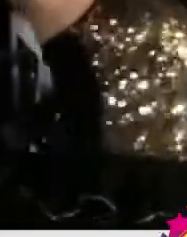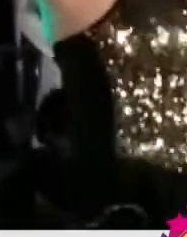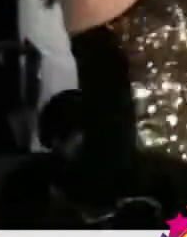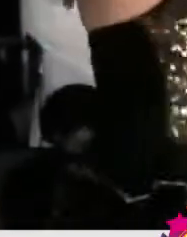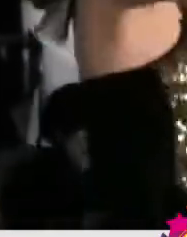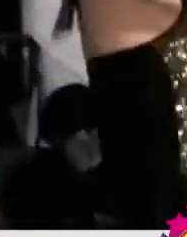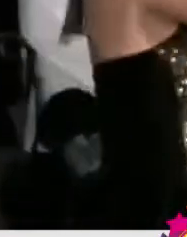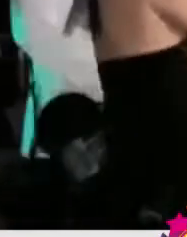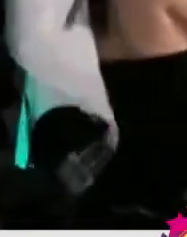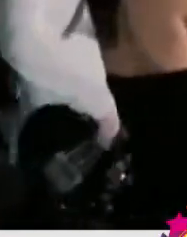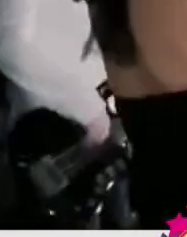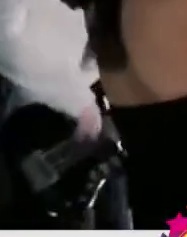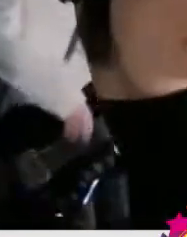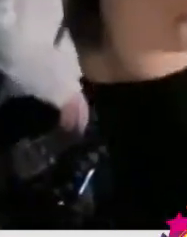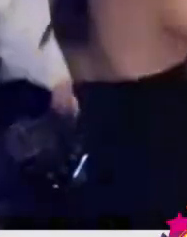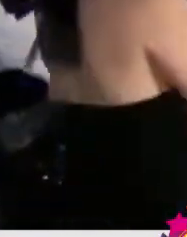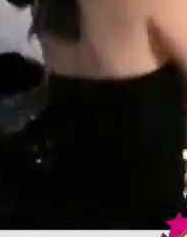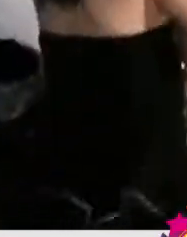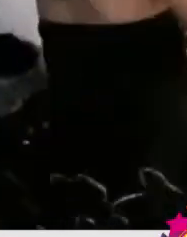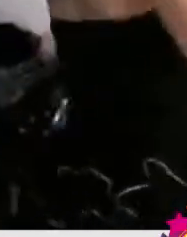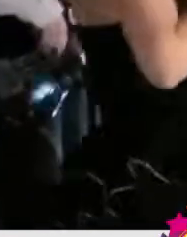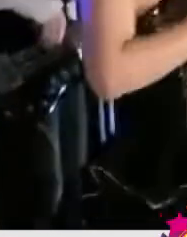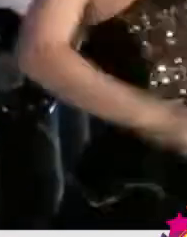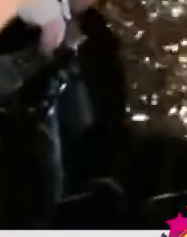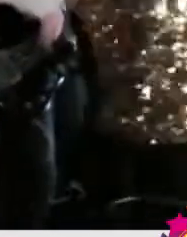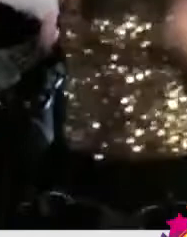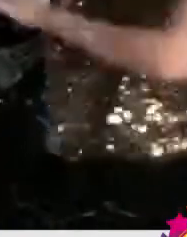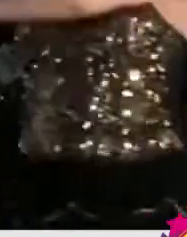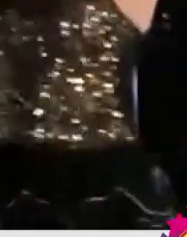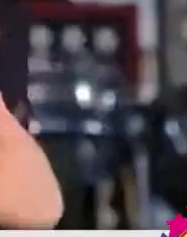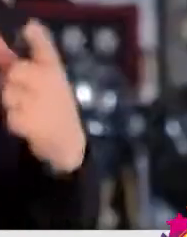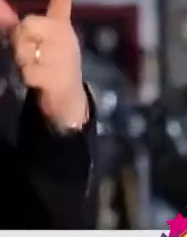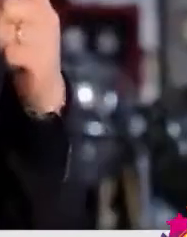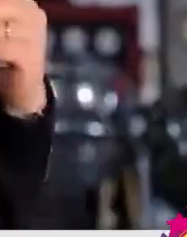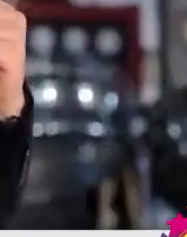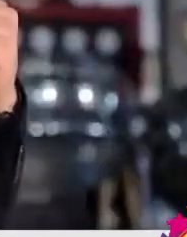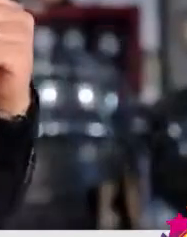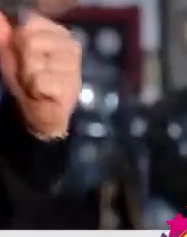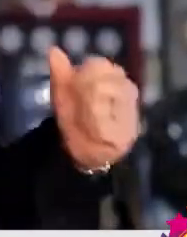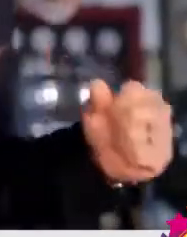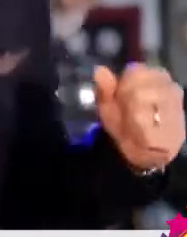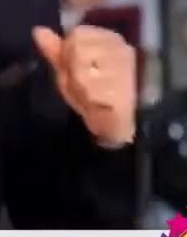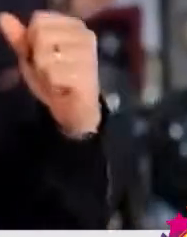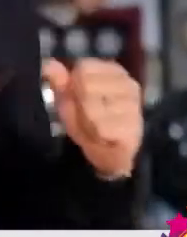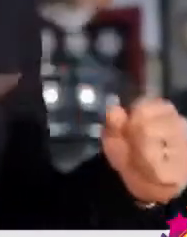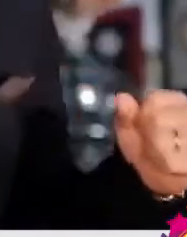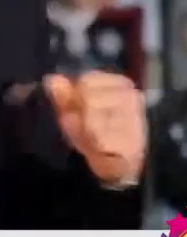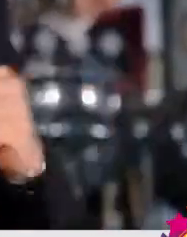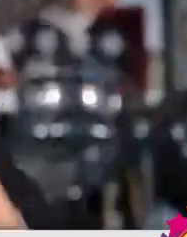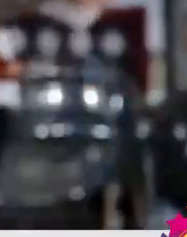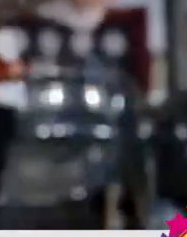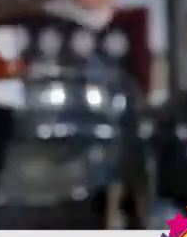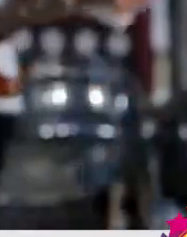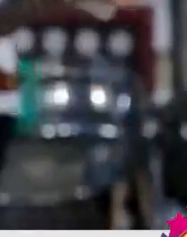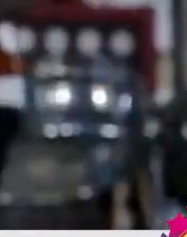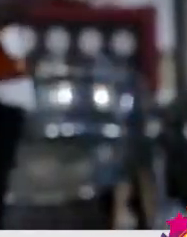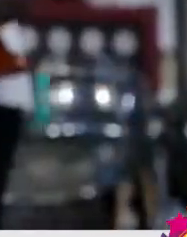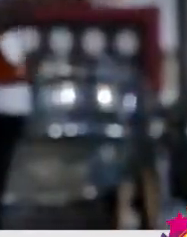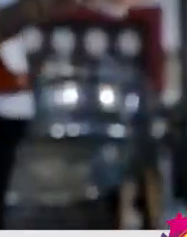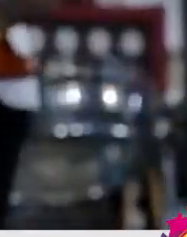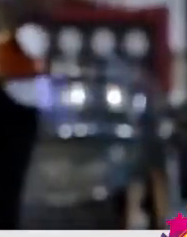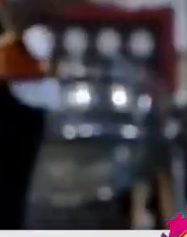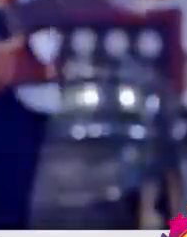당신이 던져놓은 그물에 너도 던져 나도 던져 모두 다 모르다